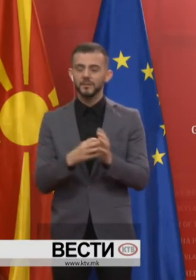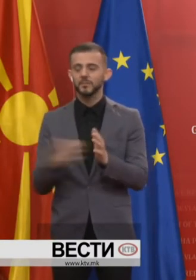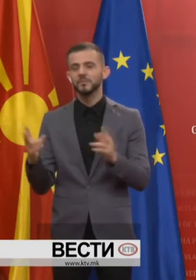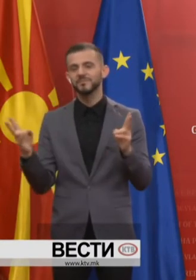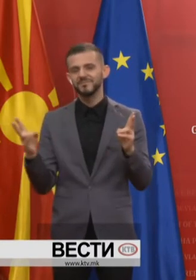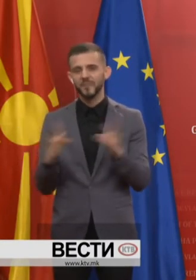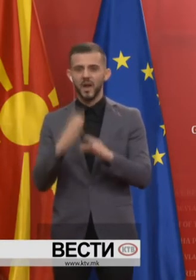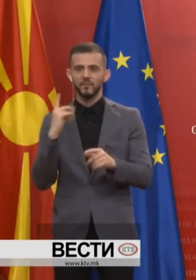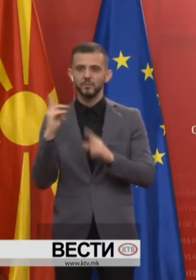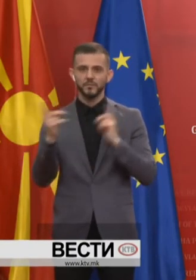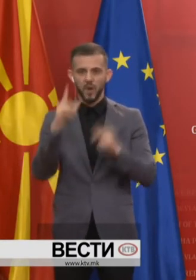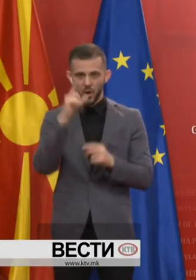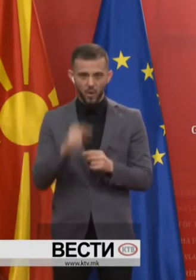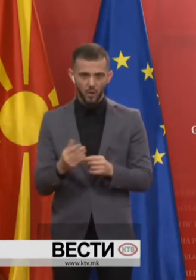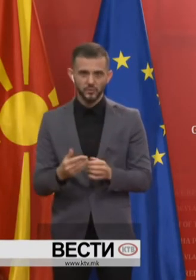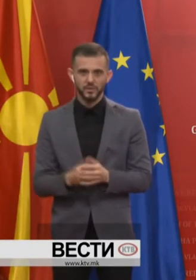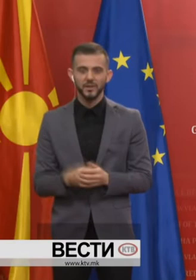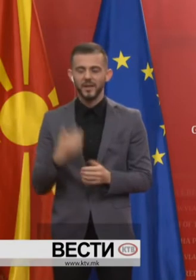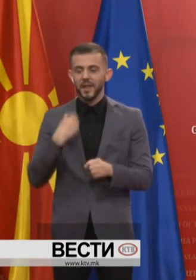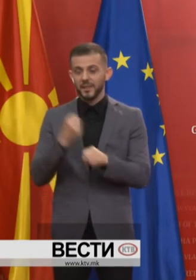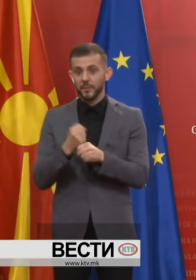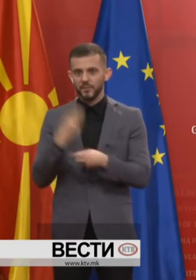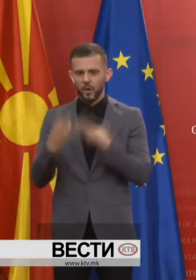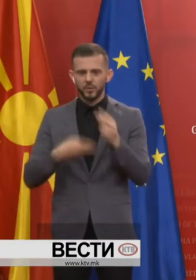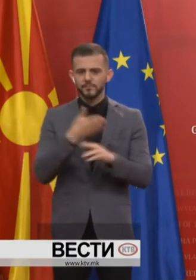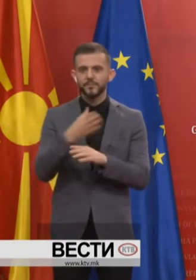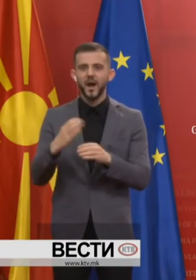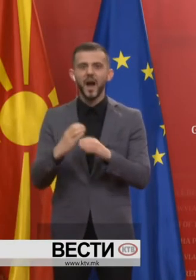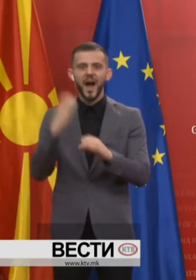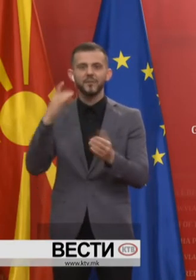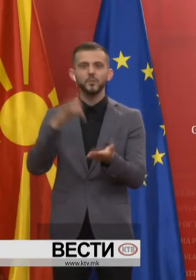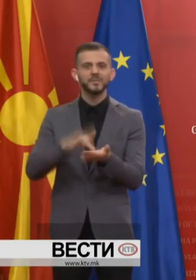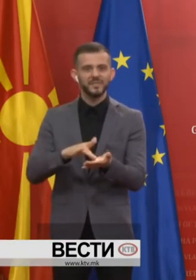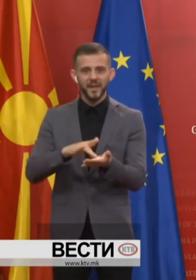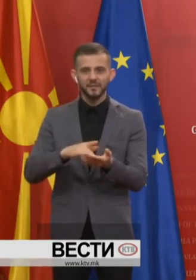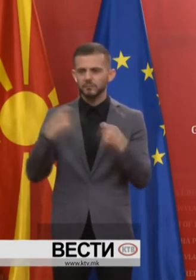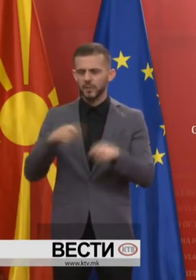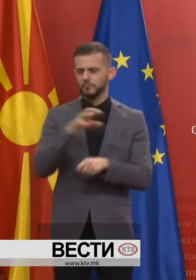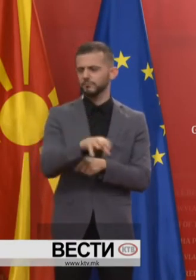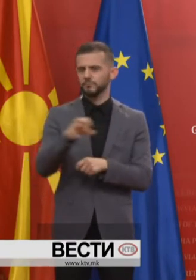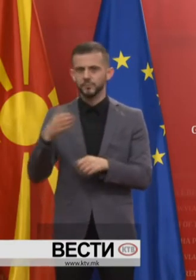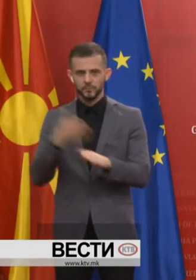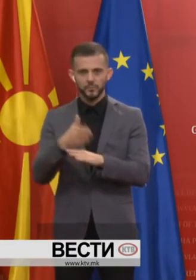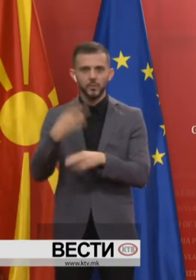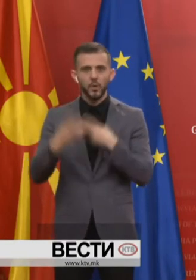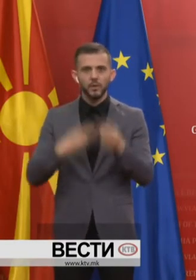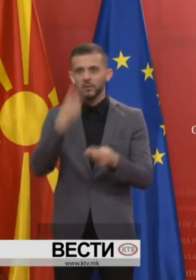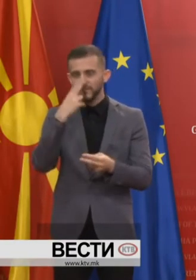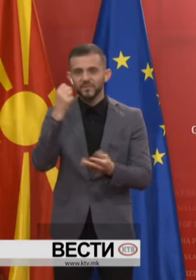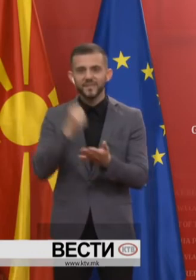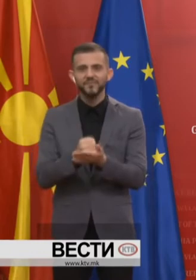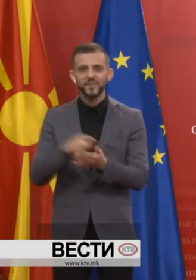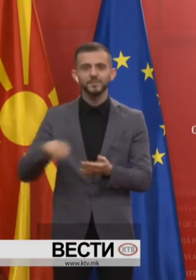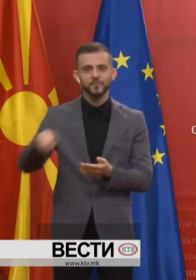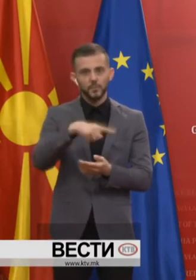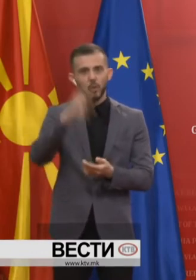редуцира. Од направените контроли на автобуските станици во повеќе градови низ државата, е утврдено дека